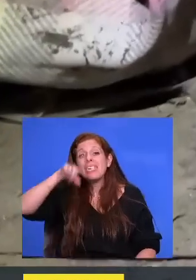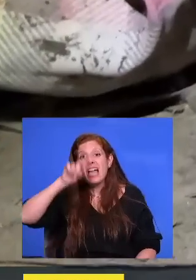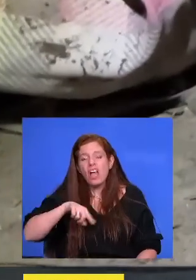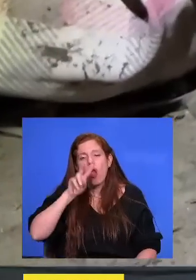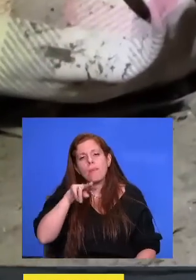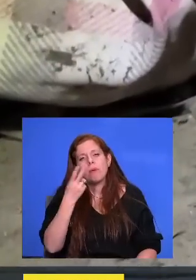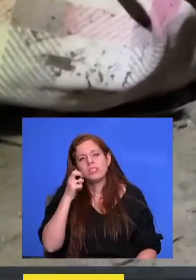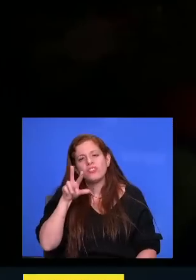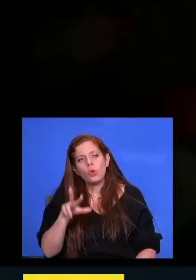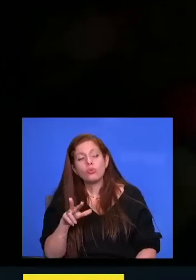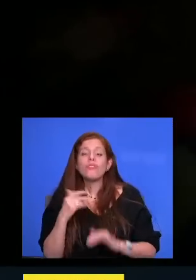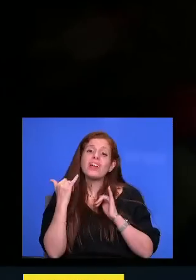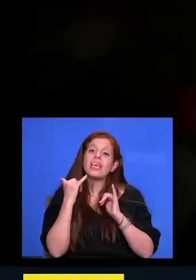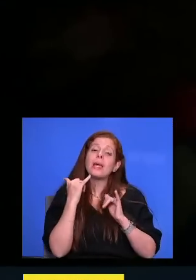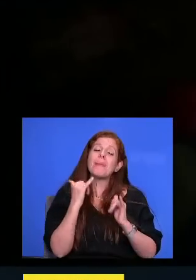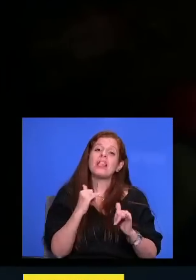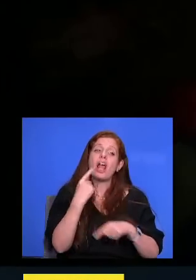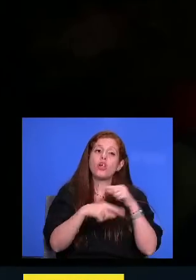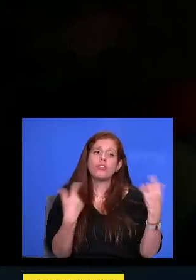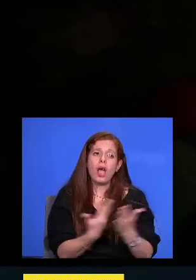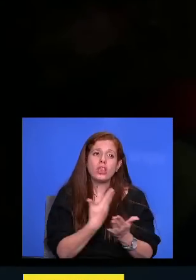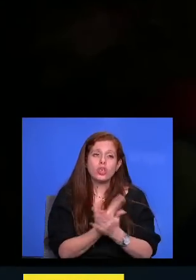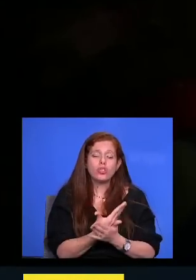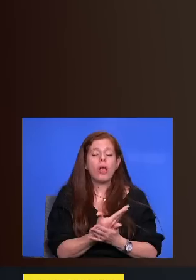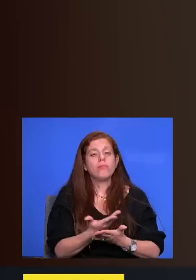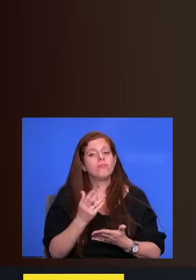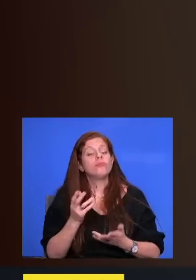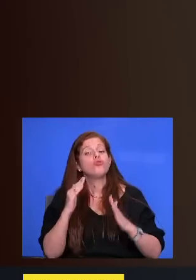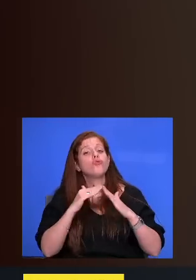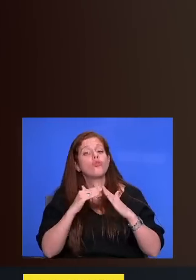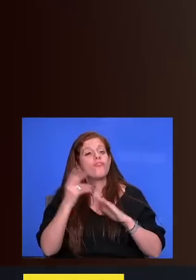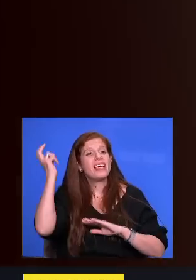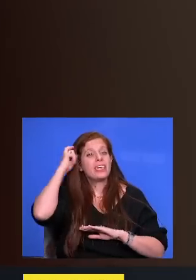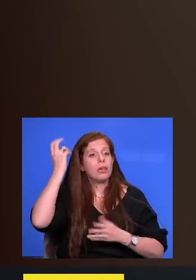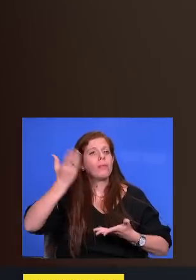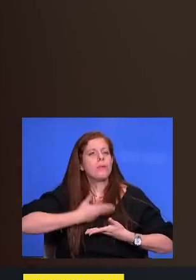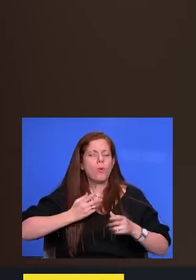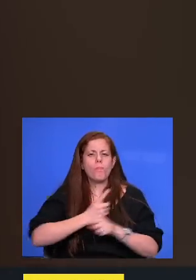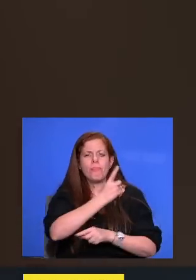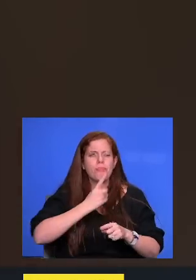2023, וכמתנה לשנה החדשה קיבלו תושבי קייב מתקפה של עשרות כתבמים על העיר.